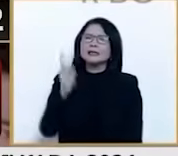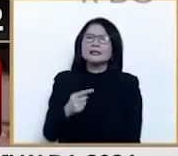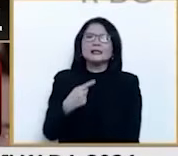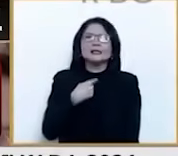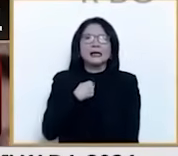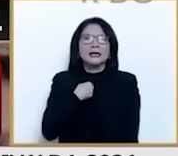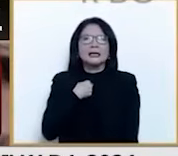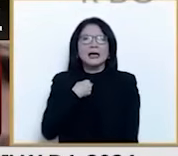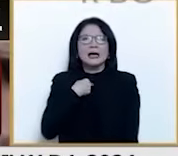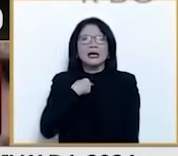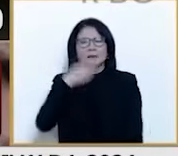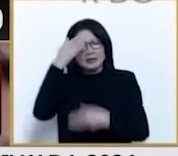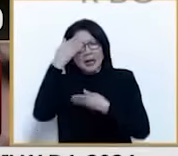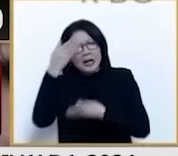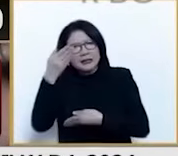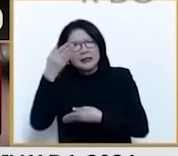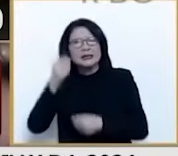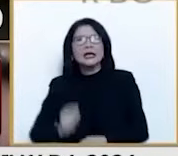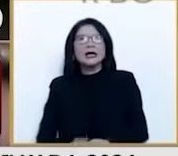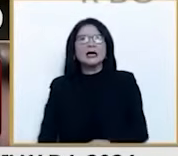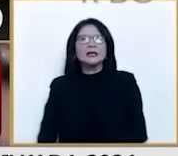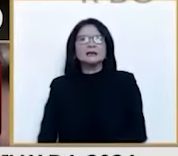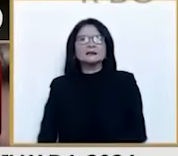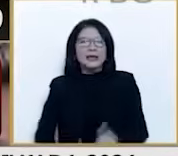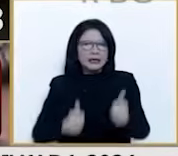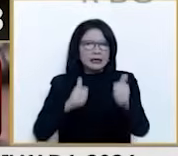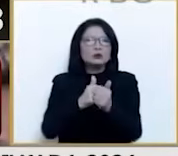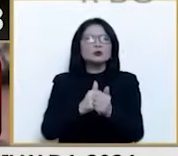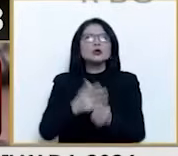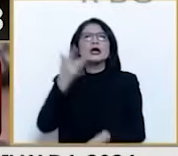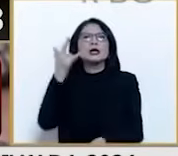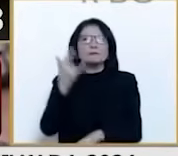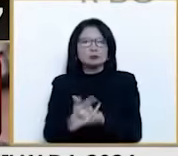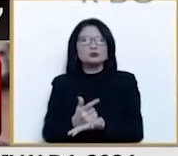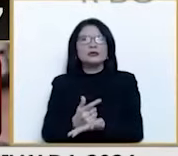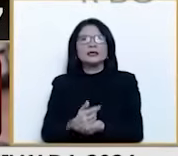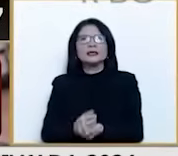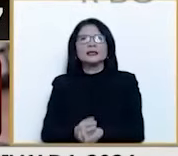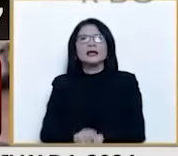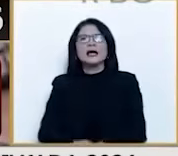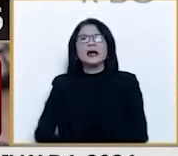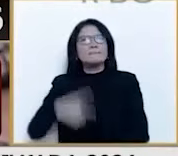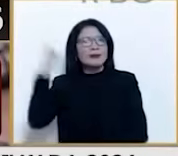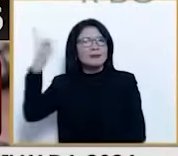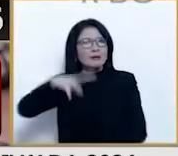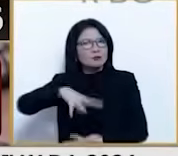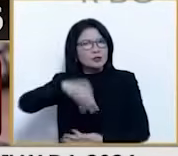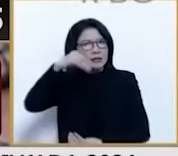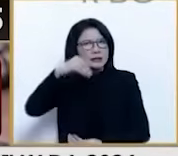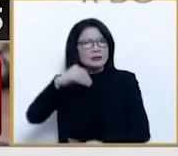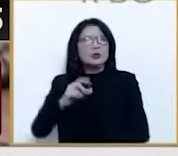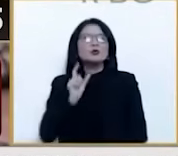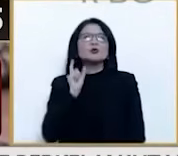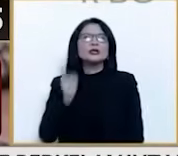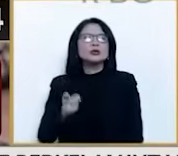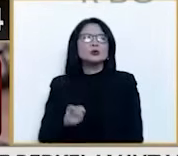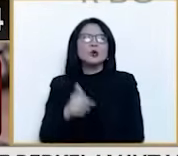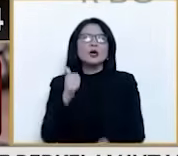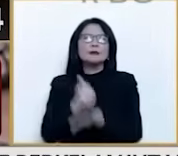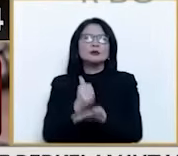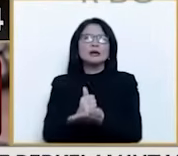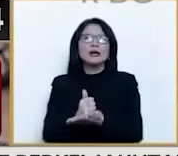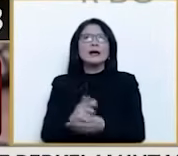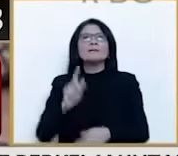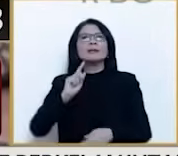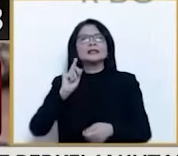akan taat azas, mengikuti apa yang menjadi keputusan pemerintah pusat. Untuk itu, Kebetulan dalam